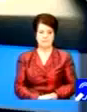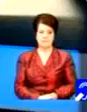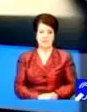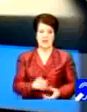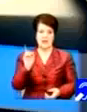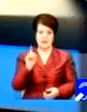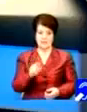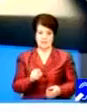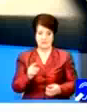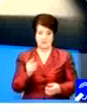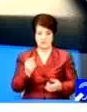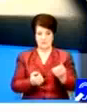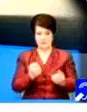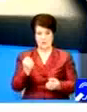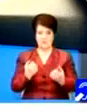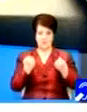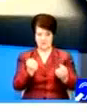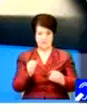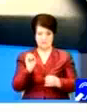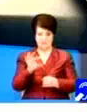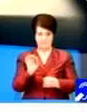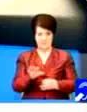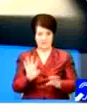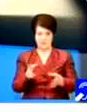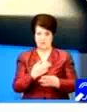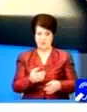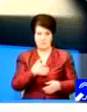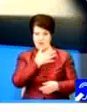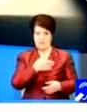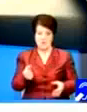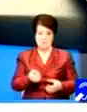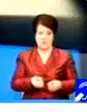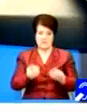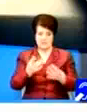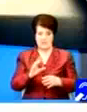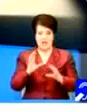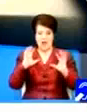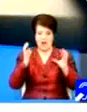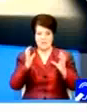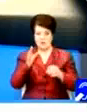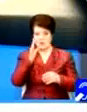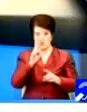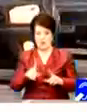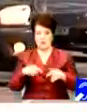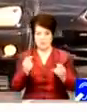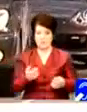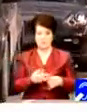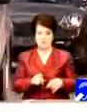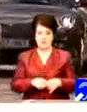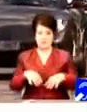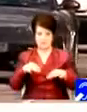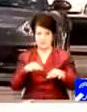De astăzi, șoferii nu mai trebuie să circule cu farurile aprinse și pe timp de zi în localități, transmite Radio Chișinău. Potrivit regulamentului